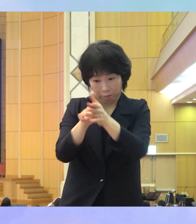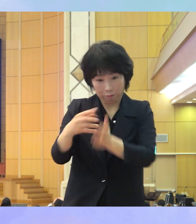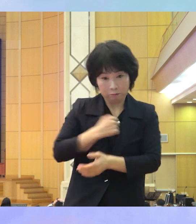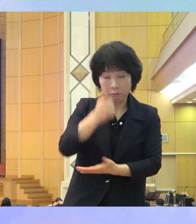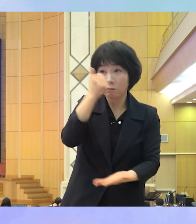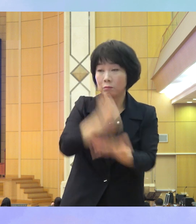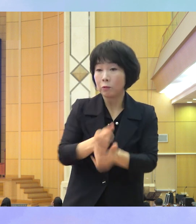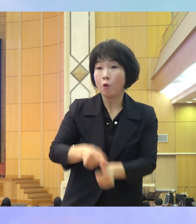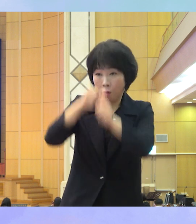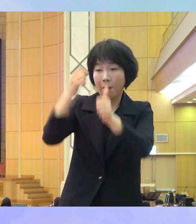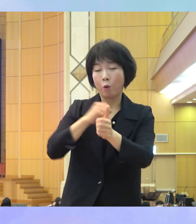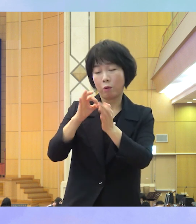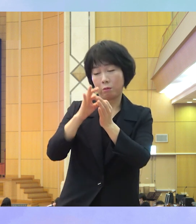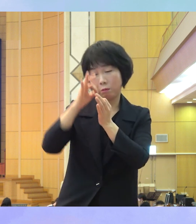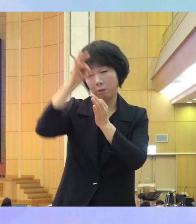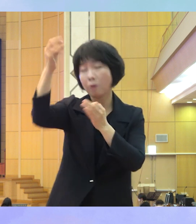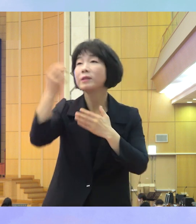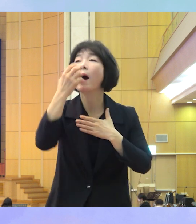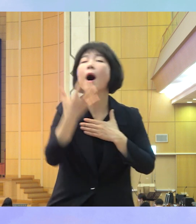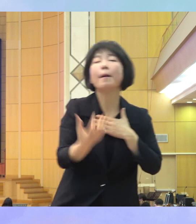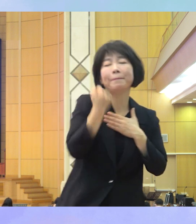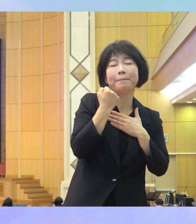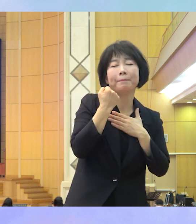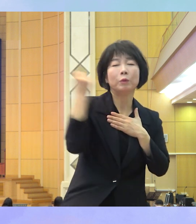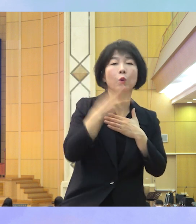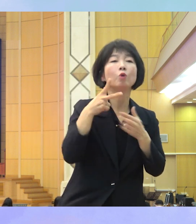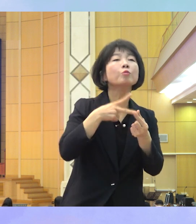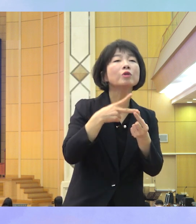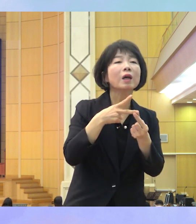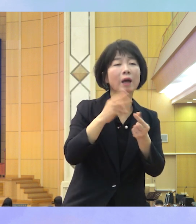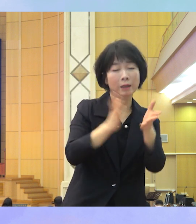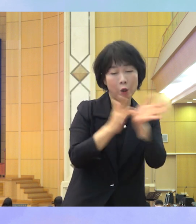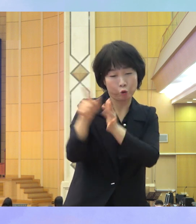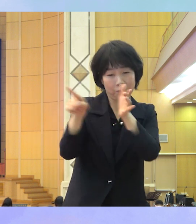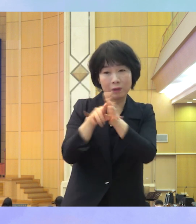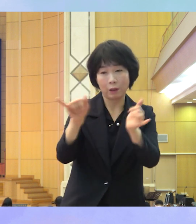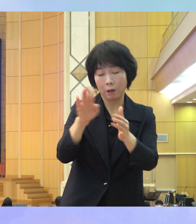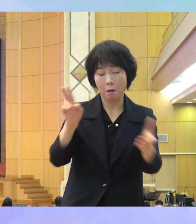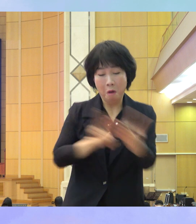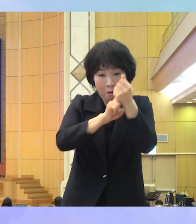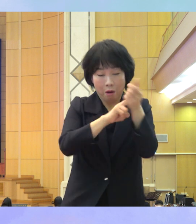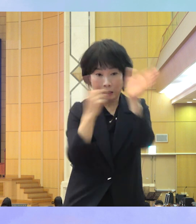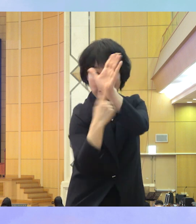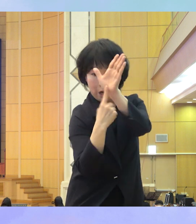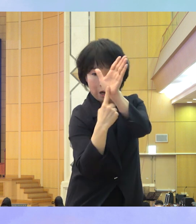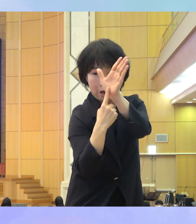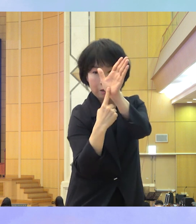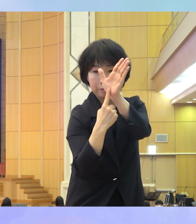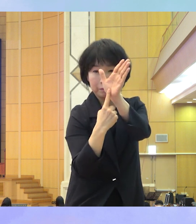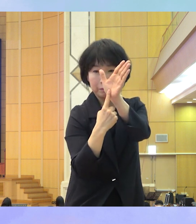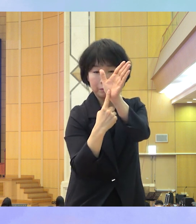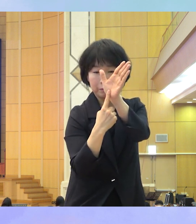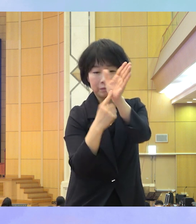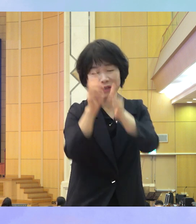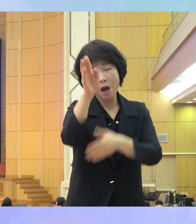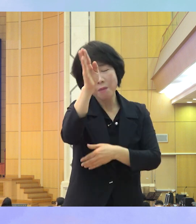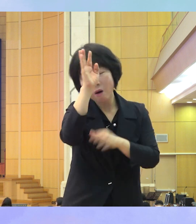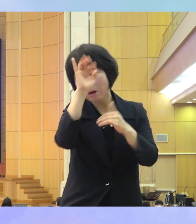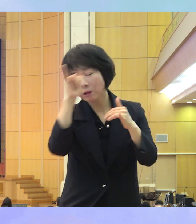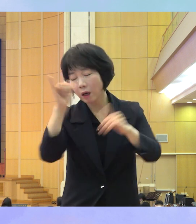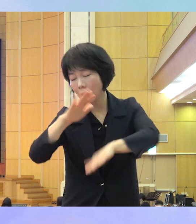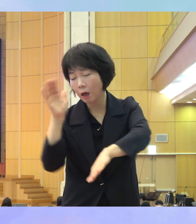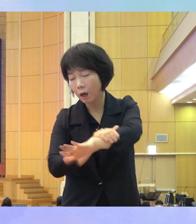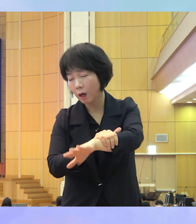죄에서 구원받고 영생을 얻습니다. 뿐만 아니라 믿는 사람들에게 표적이 따르리니 병든